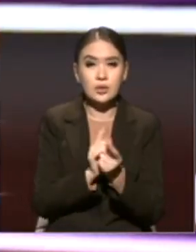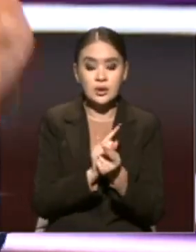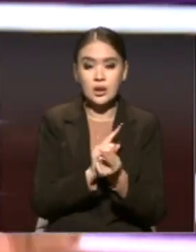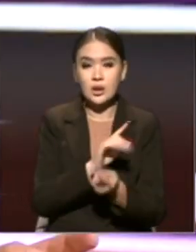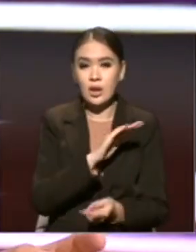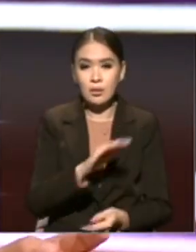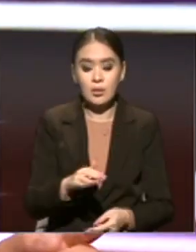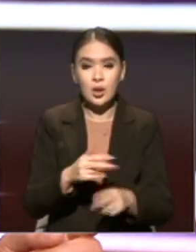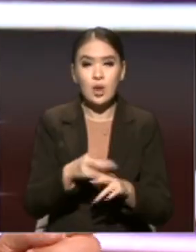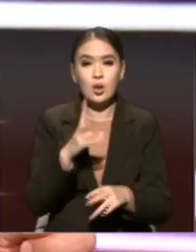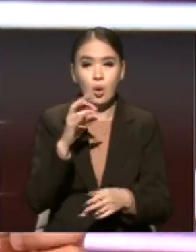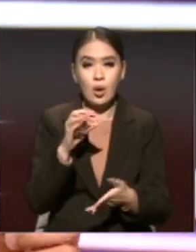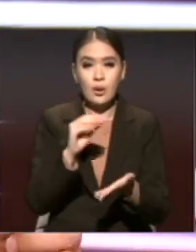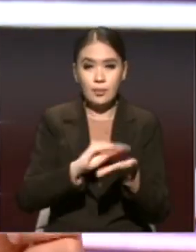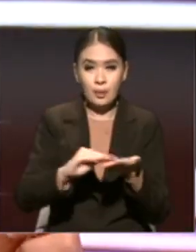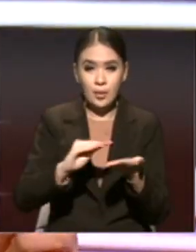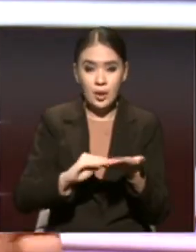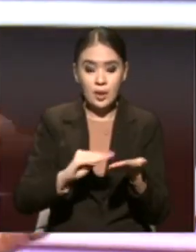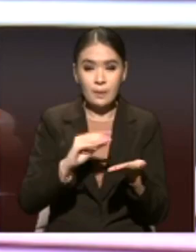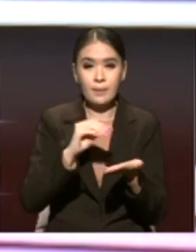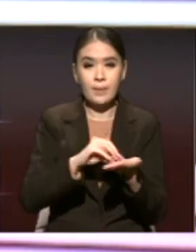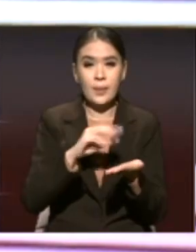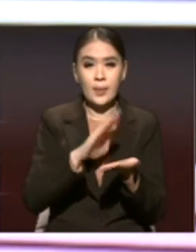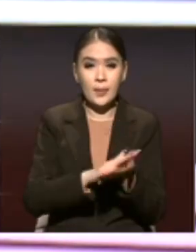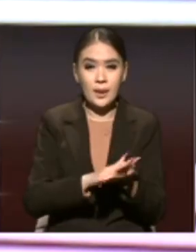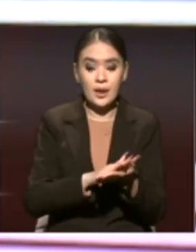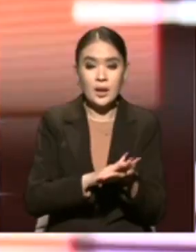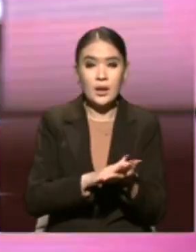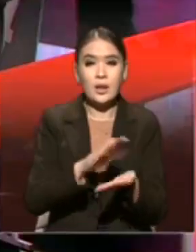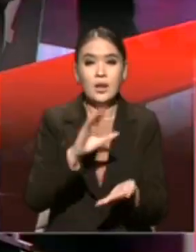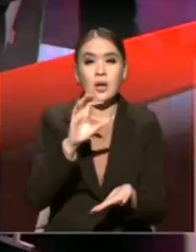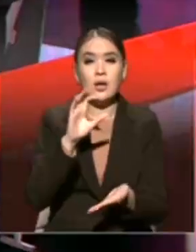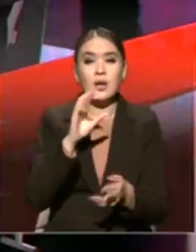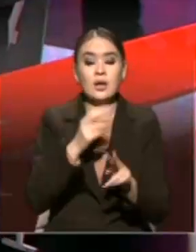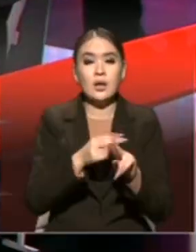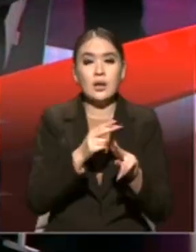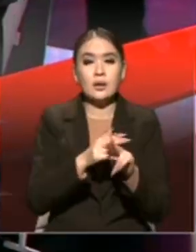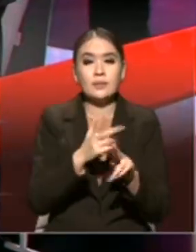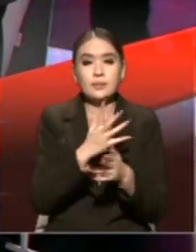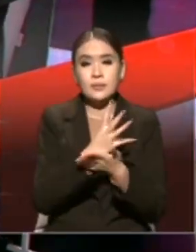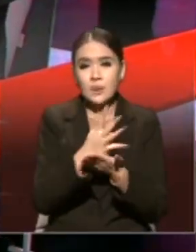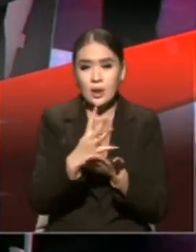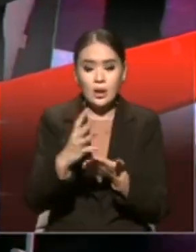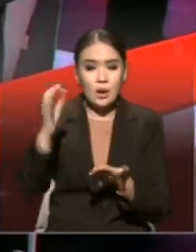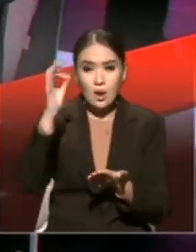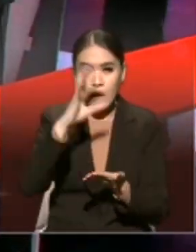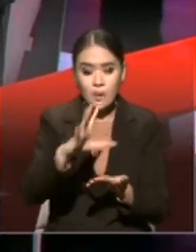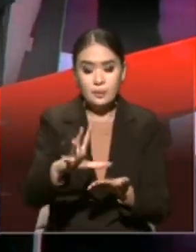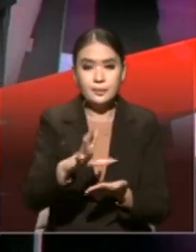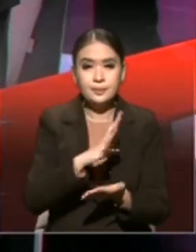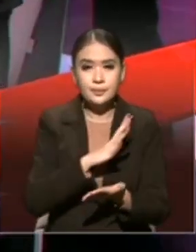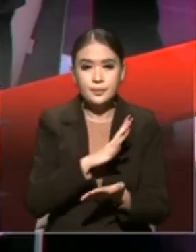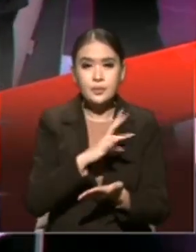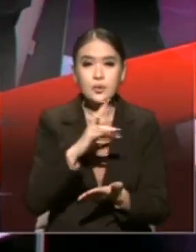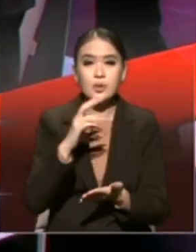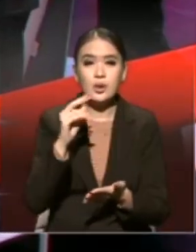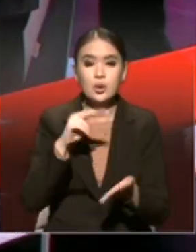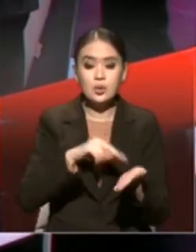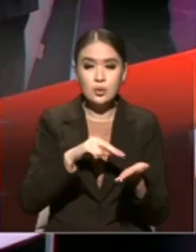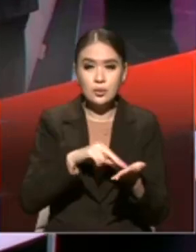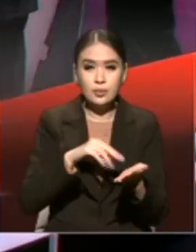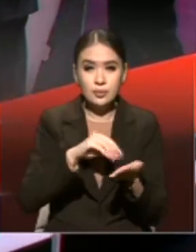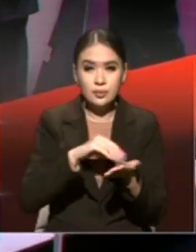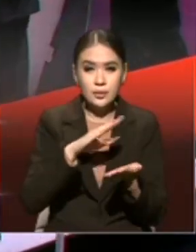қоятын офицерлер ғой, машина қоймайды. Сонда машинаның жұмысы тек қана жаңағы суммасын ғана көрсетеді. Ол бір. Екіншіден